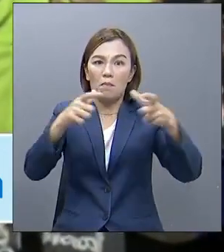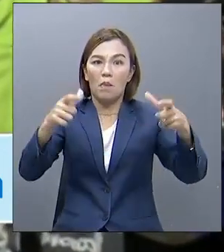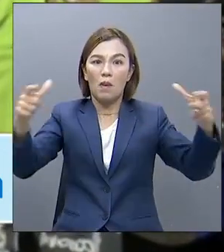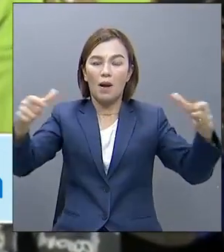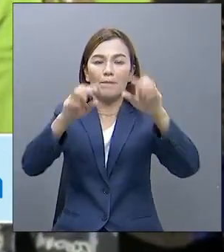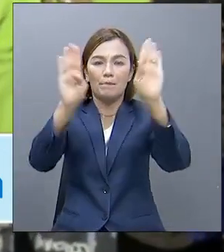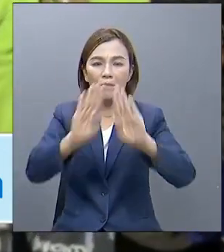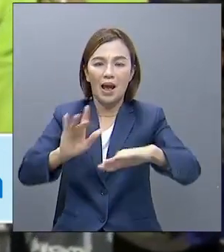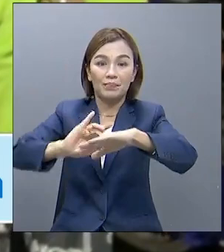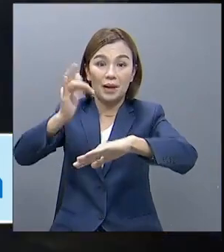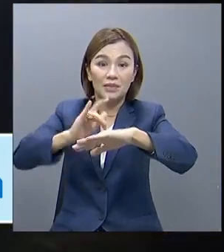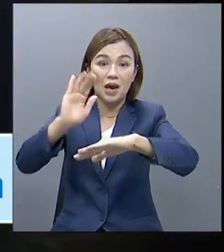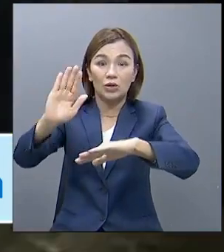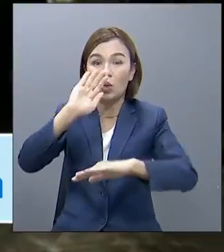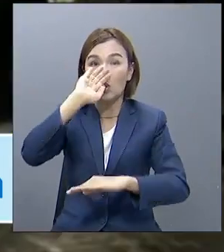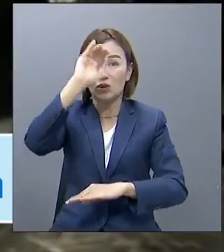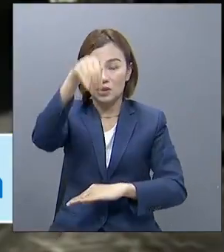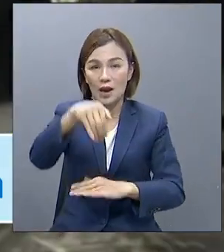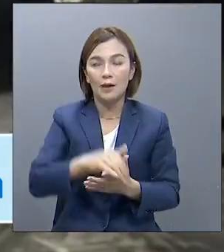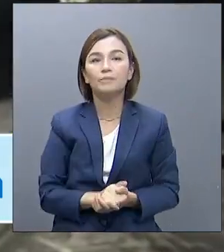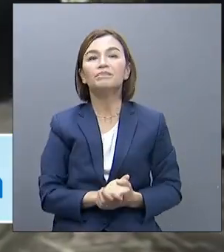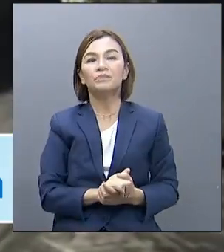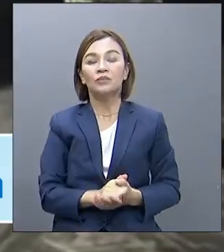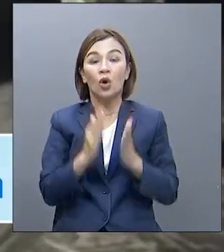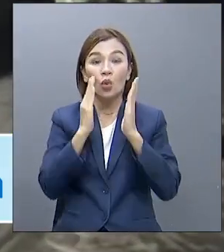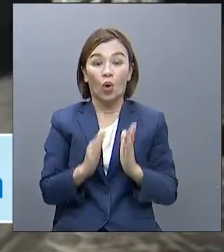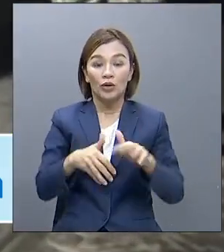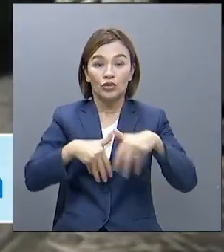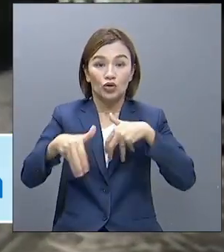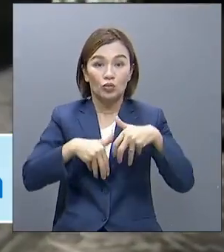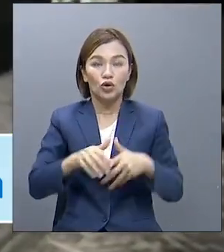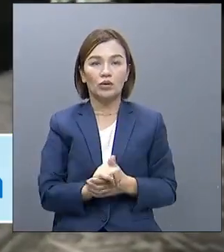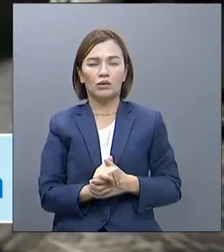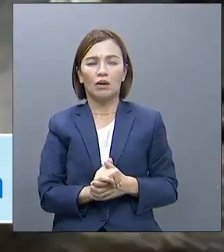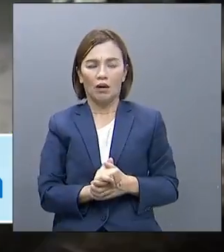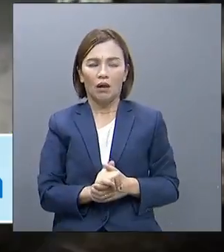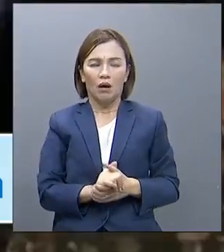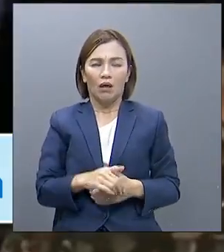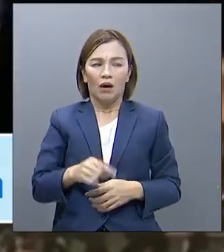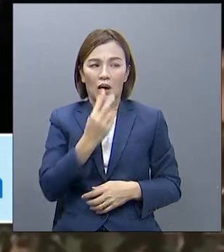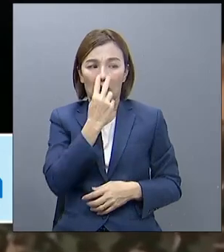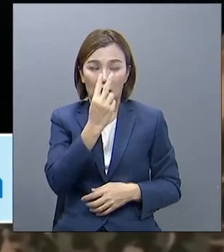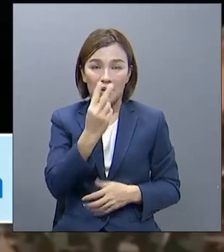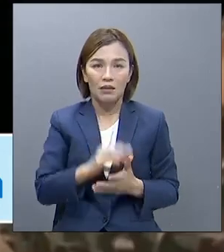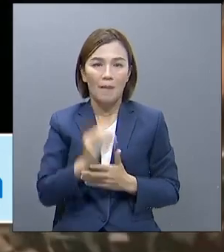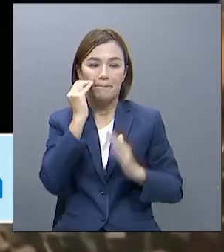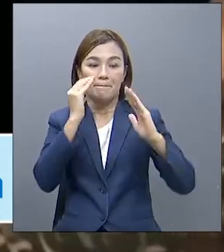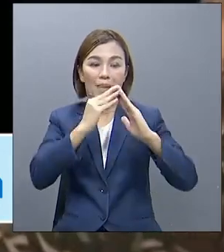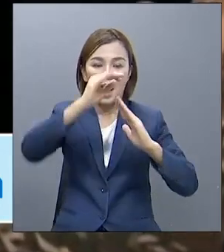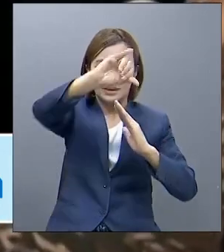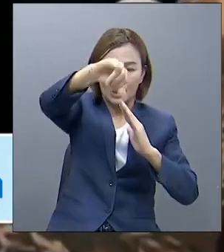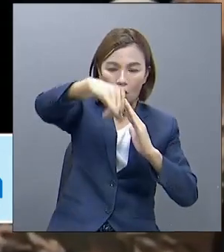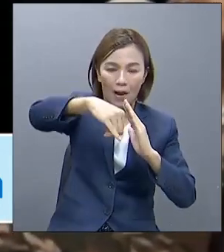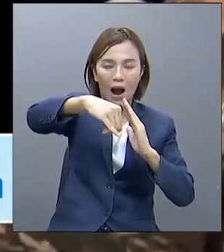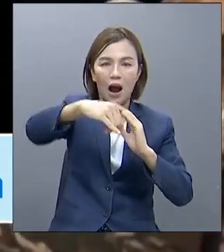ที่อยู่ในพื้นที่ใกล้เคียงที่ใช้เส้นทางที่ช้างเดินเนี่ยนะคะบอกว่าหน้าบ้านเนี่ยจะมีช้างป่ามาบุกกินต้นกล้ว